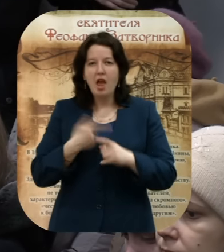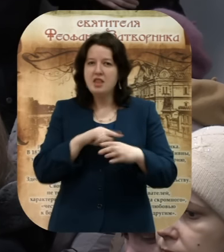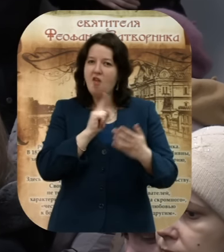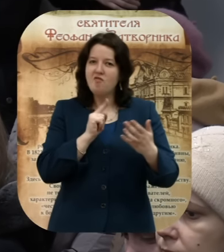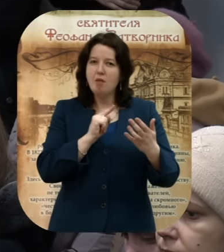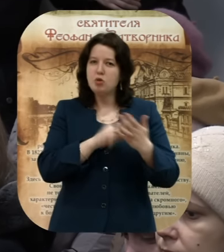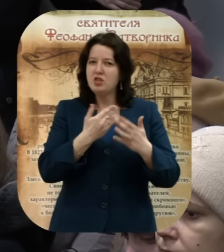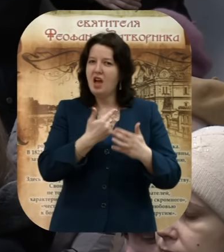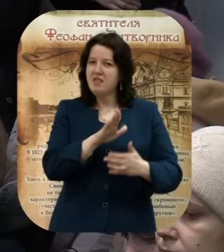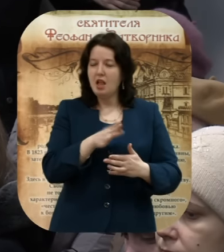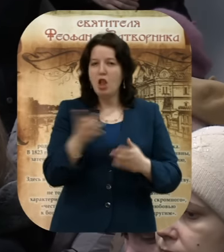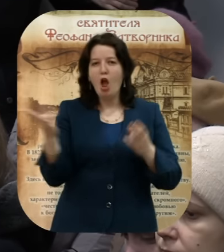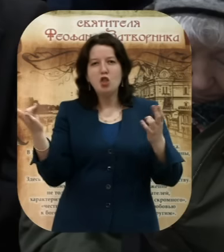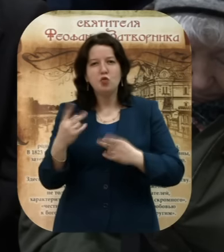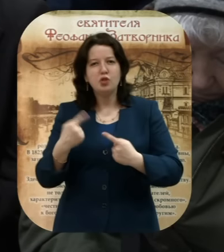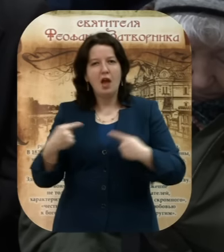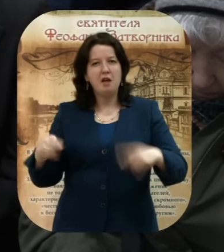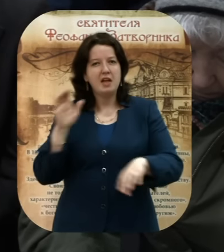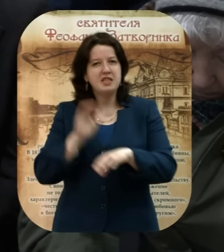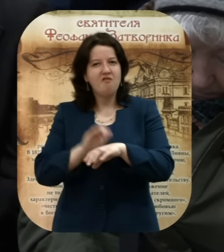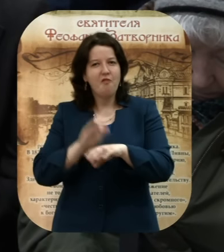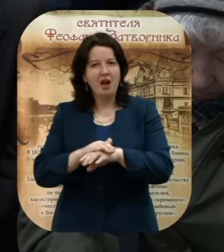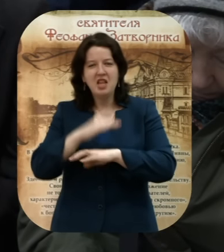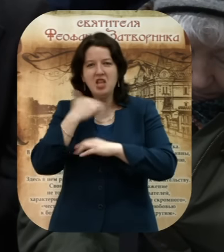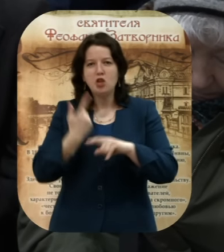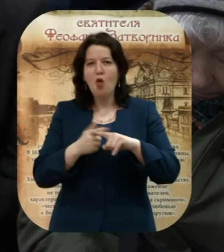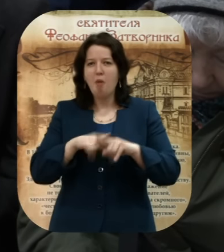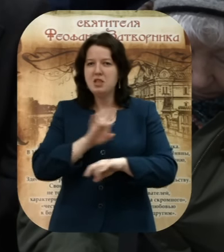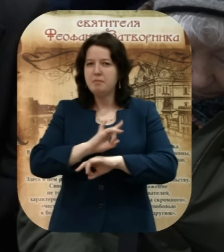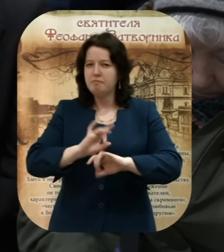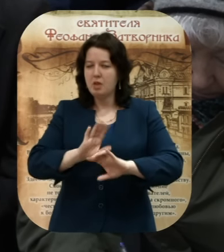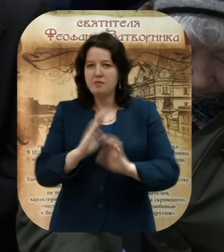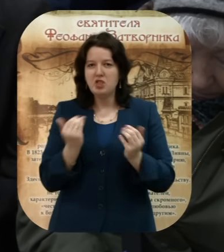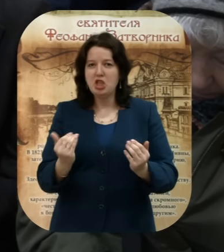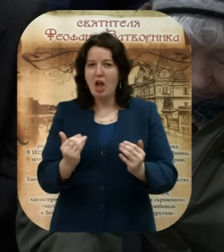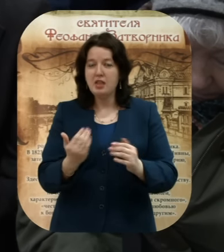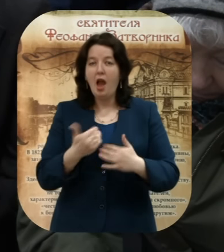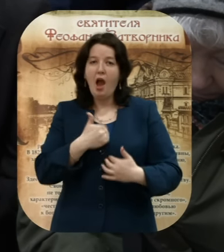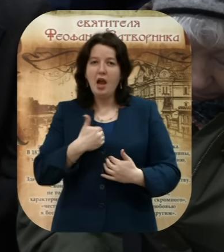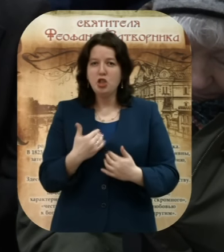нужны факты, не хочу это распространяться об этом. Хочу